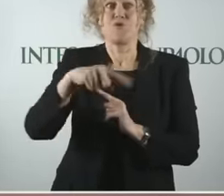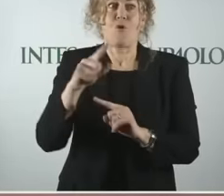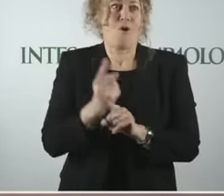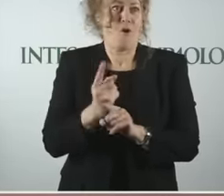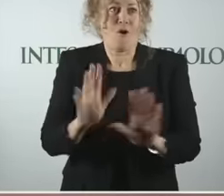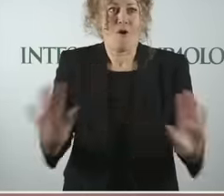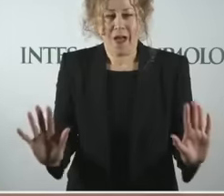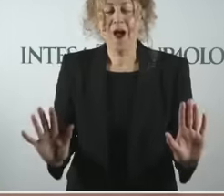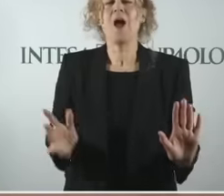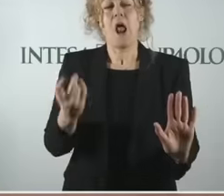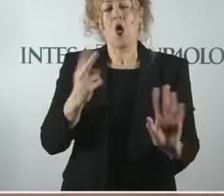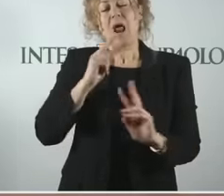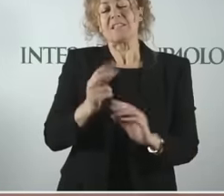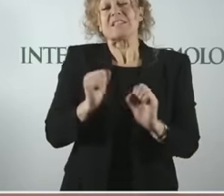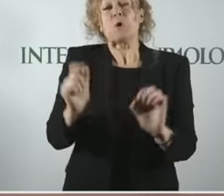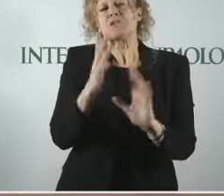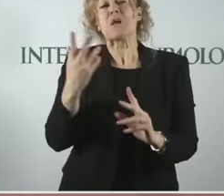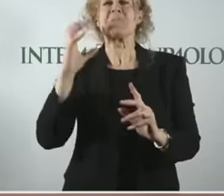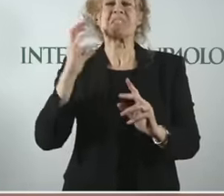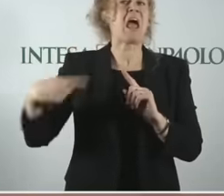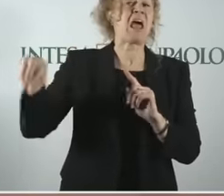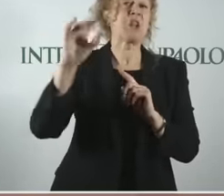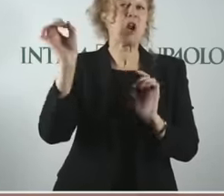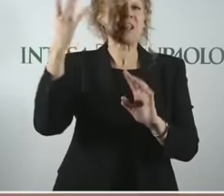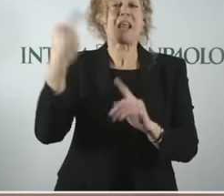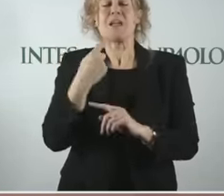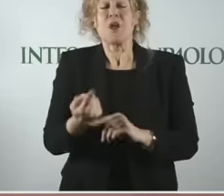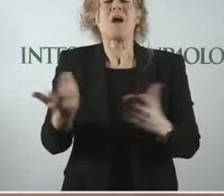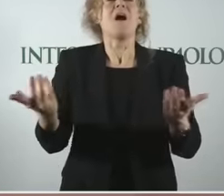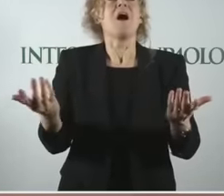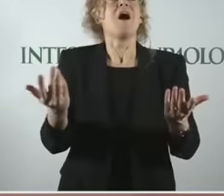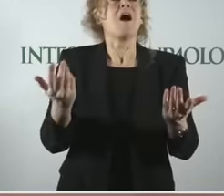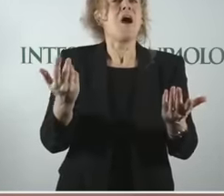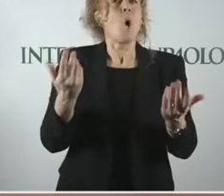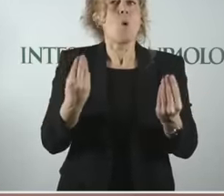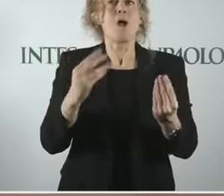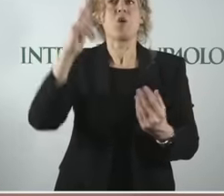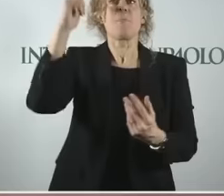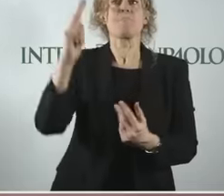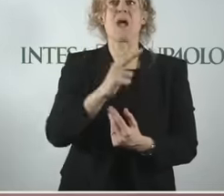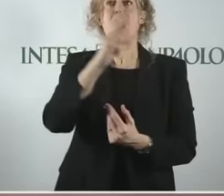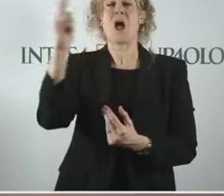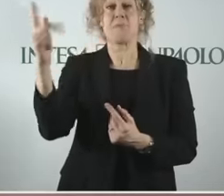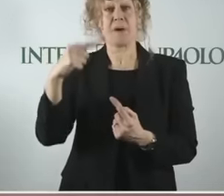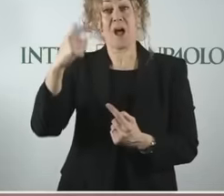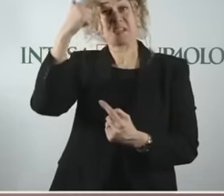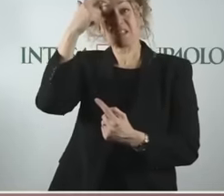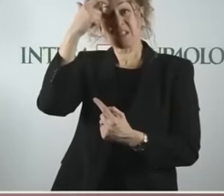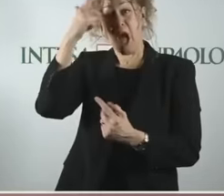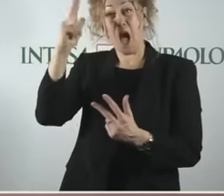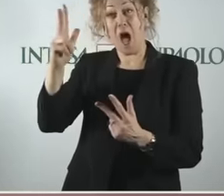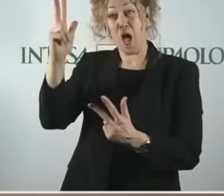delle risposte possibili appunto che si sentono dire Ogni tanto è che quando quando il Papa ha aumentato nello Stato